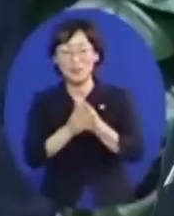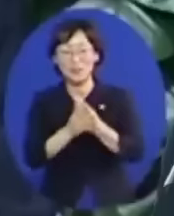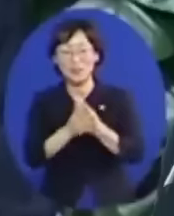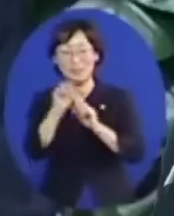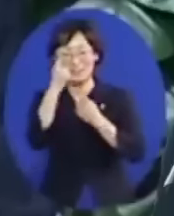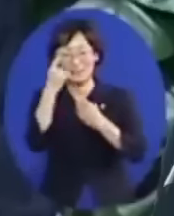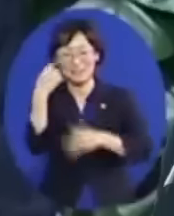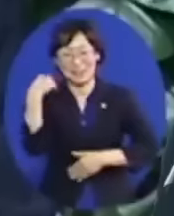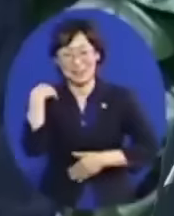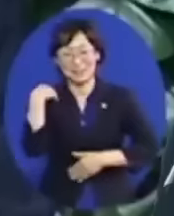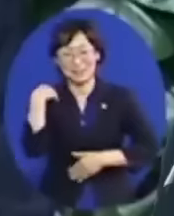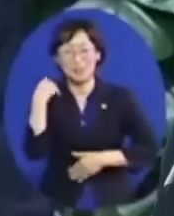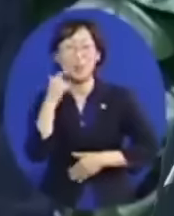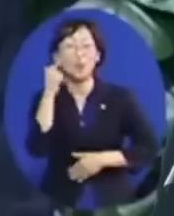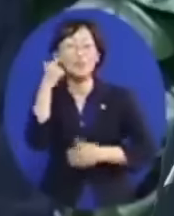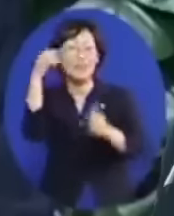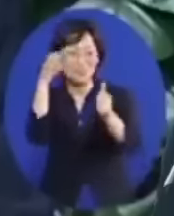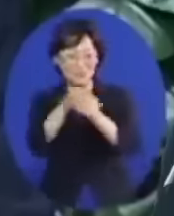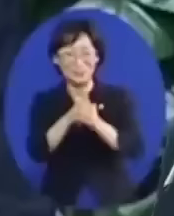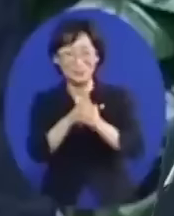목사가 해야 되겠지만